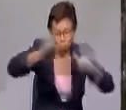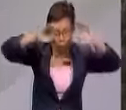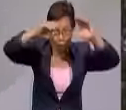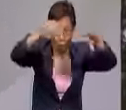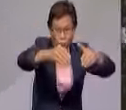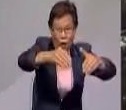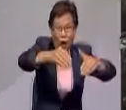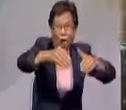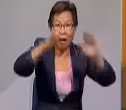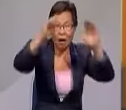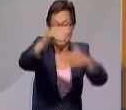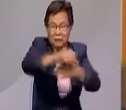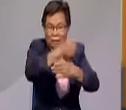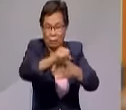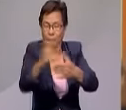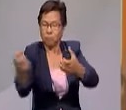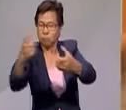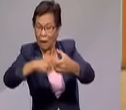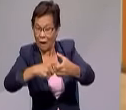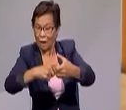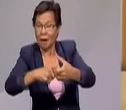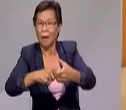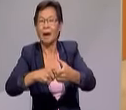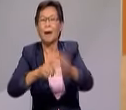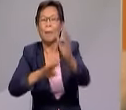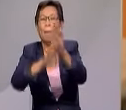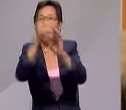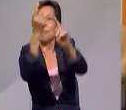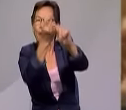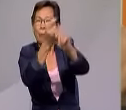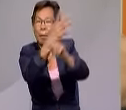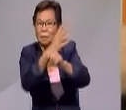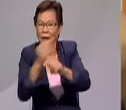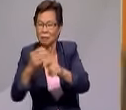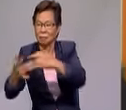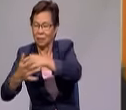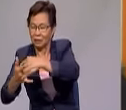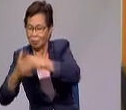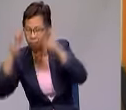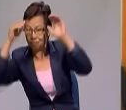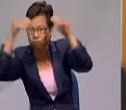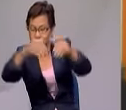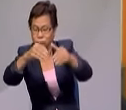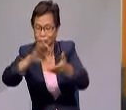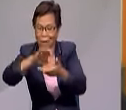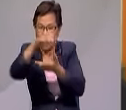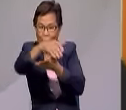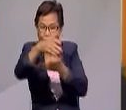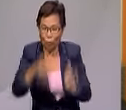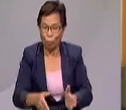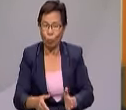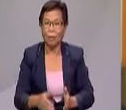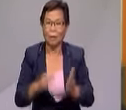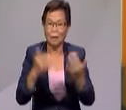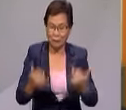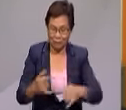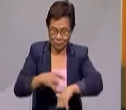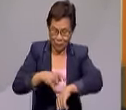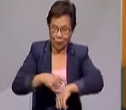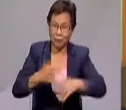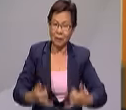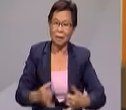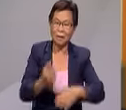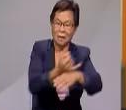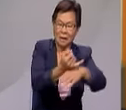terhadap kaunter-kaunter saham yang berkaitan sektor pembinaan dan teknologi. Kita boleh lihat sekarang ini, sebagai contohnya, buat masa sekarang,